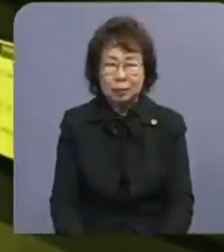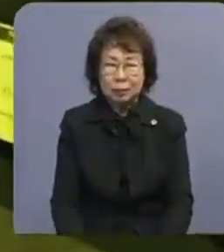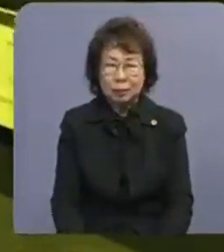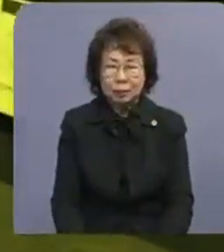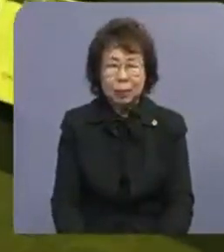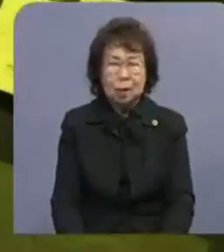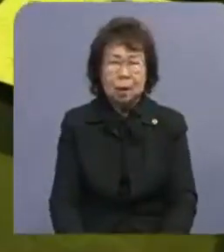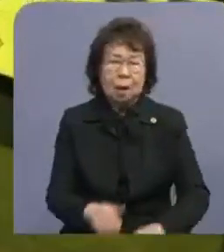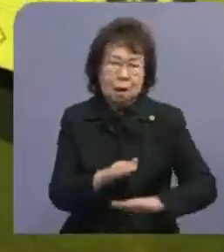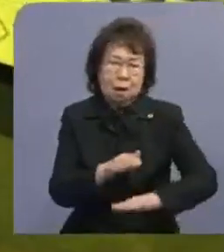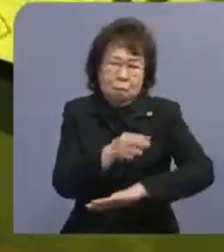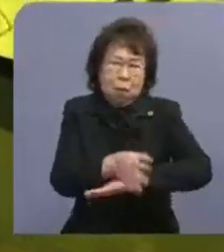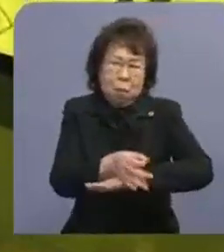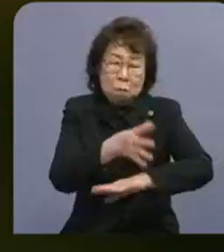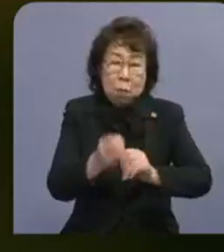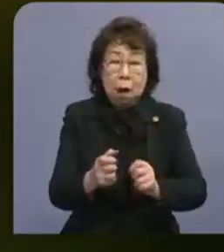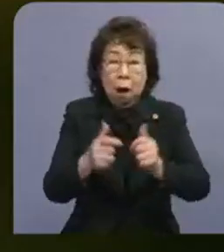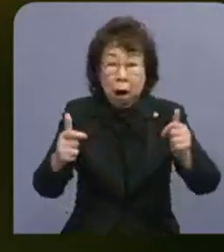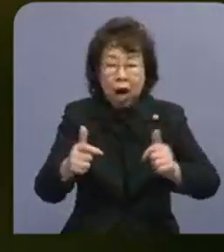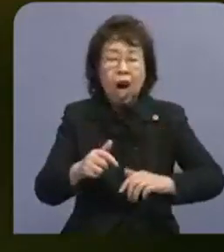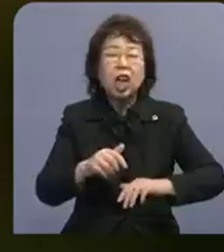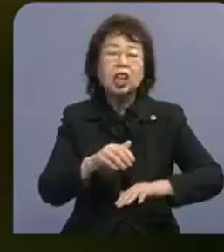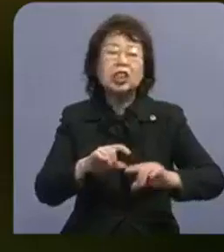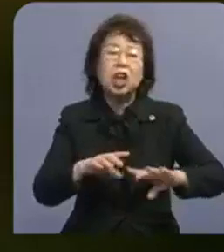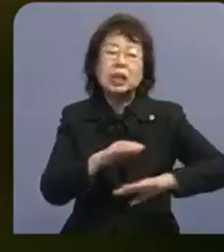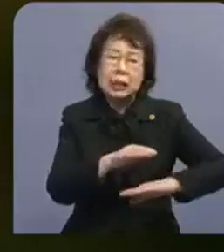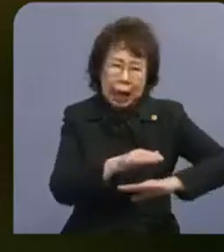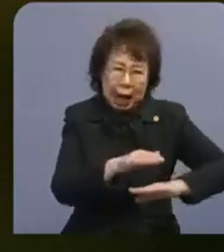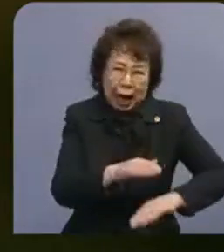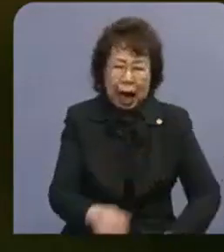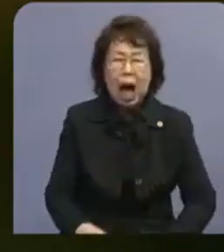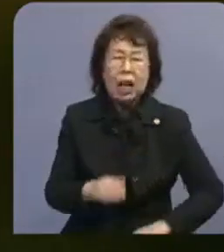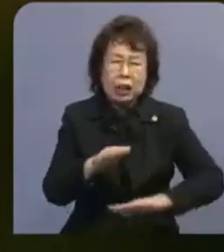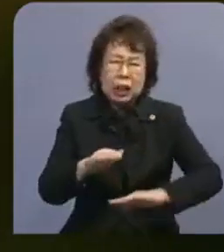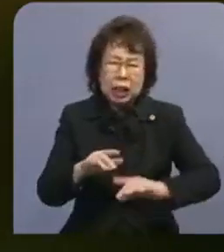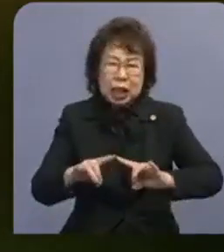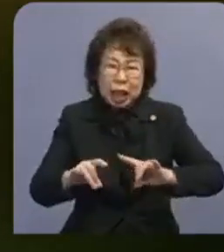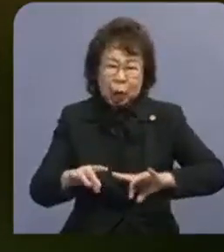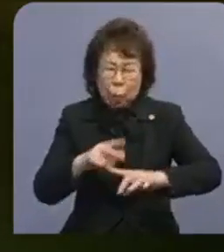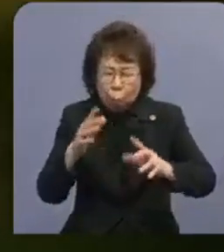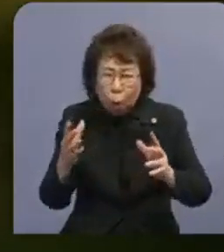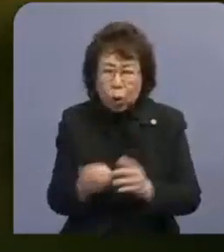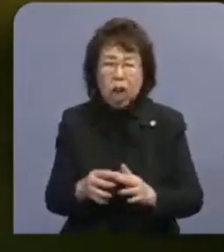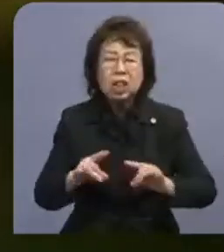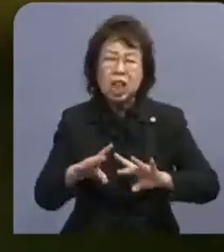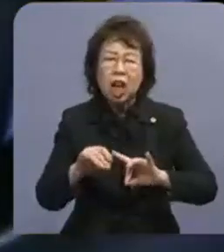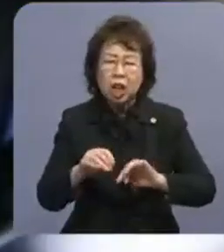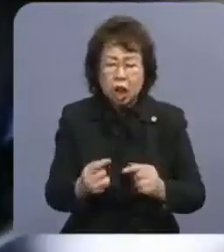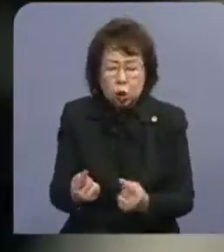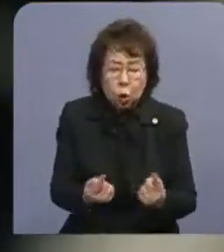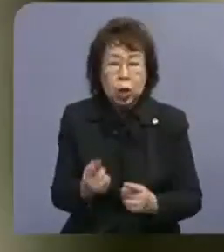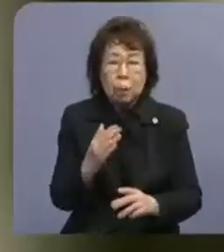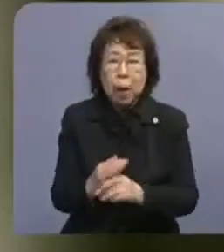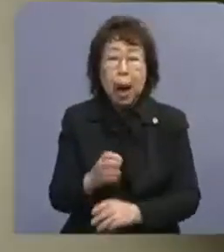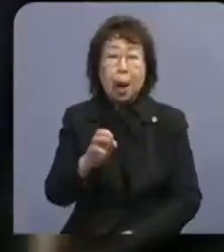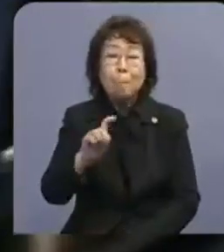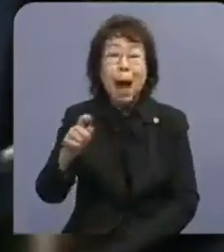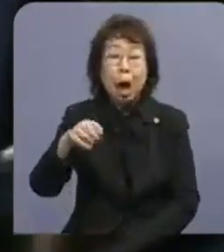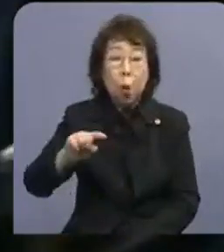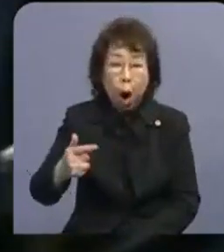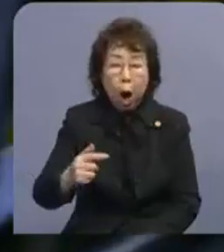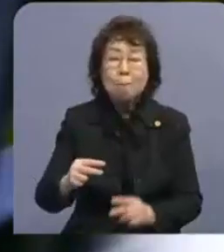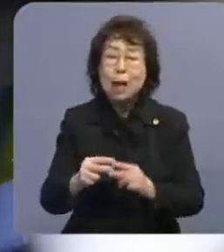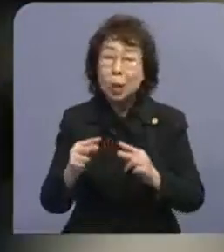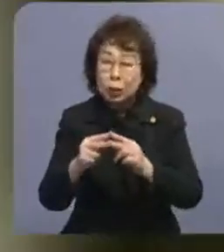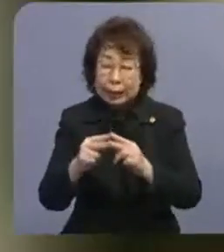수요가 폭발하고 있는 전기차뿐만 아니라 전기를 쓰는 모든 제품에서 전력 컨트롤 역할을 하는 파워반도체.